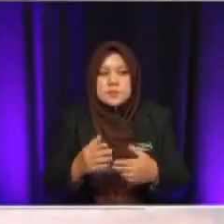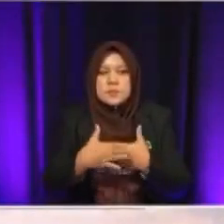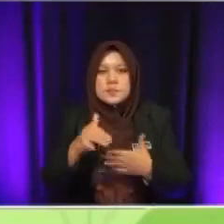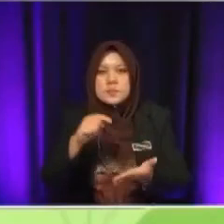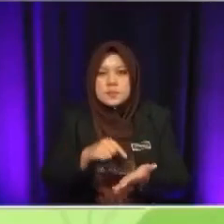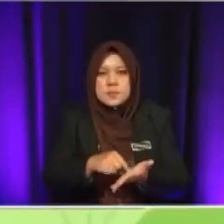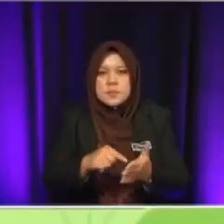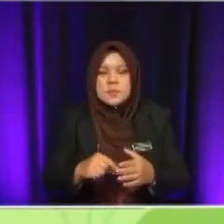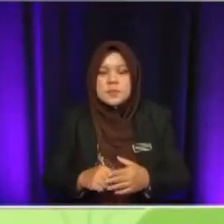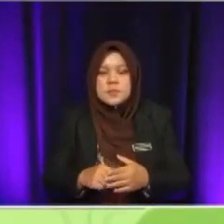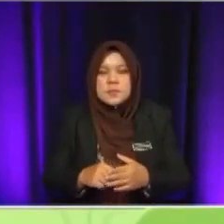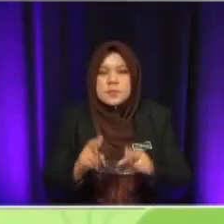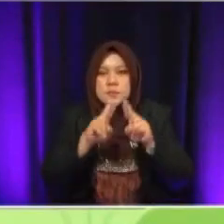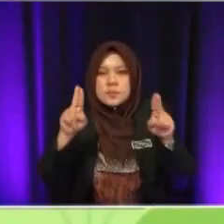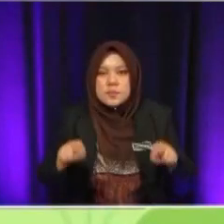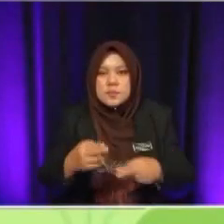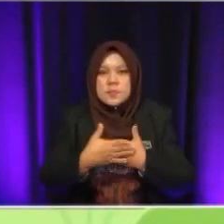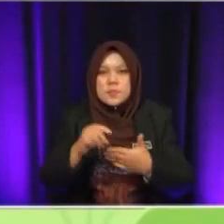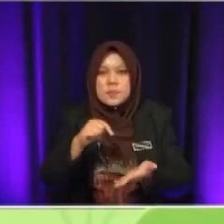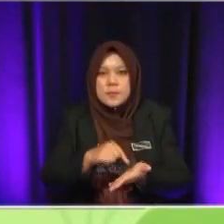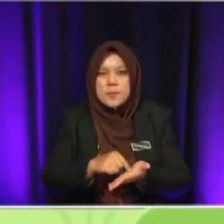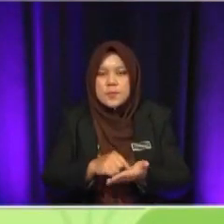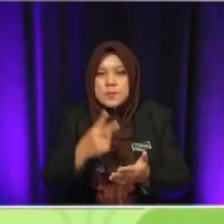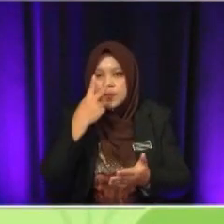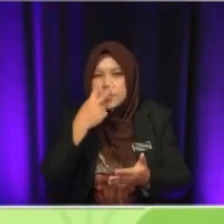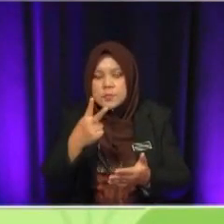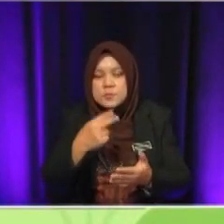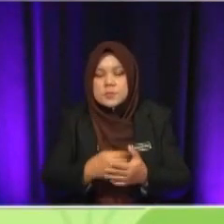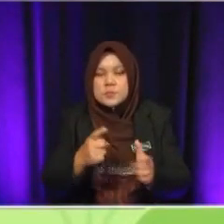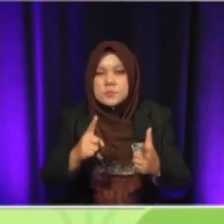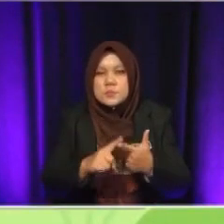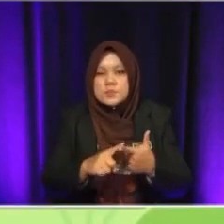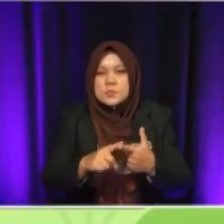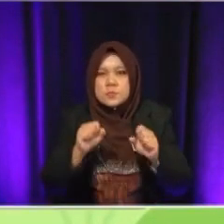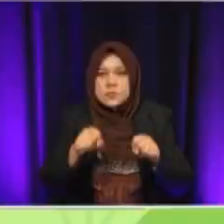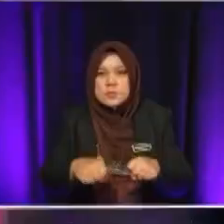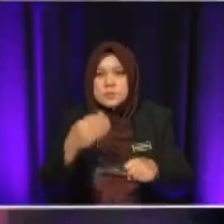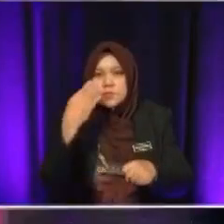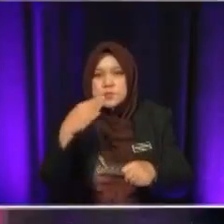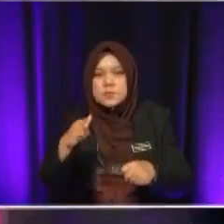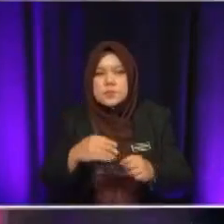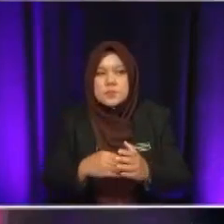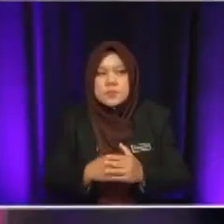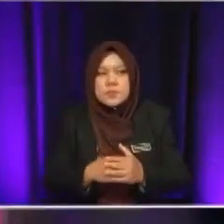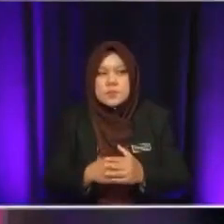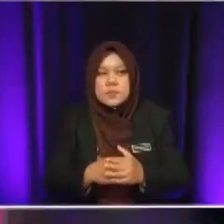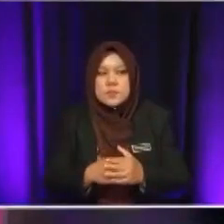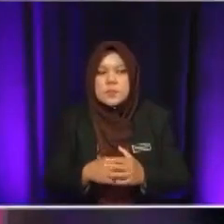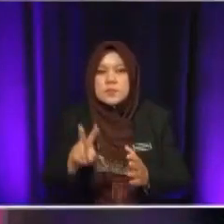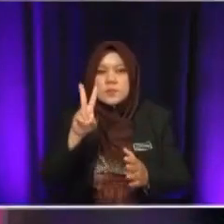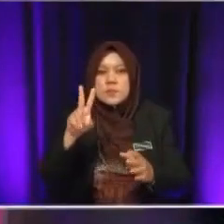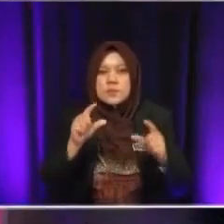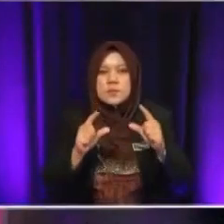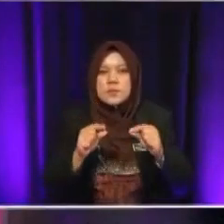ini. Okay, dia berfungsi atau tidak. Tapi dari segi prestasi untuk segmen yang kedua ni, cikgu boleh bagi Mira dulu. Dua